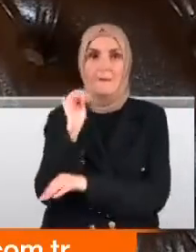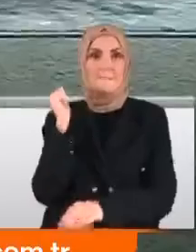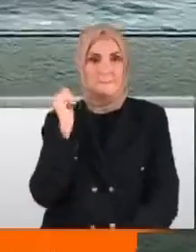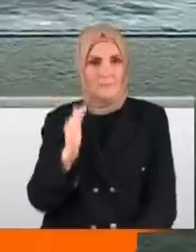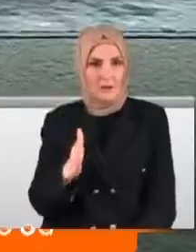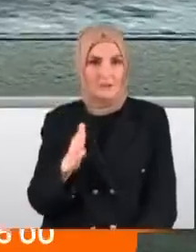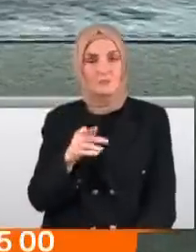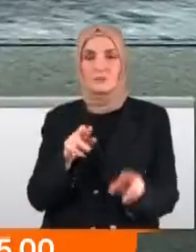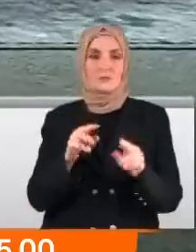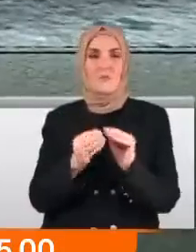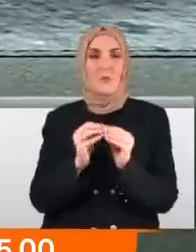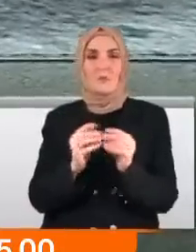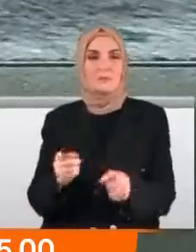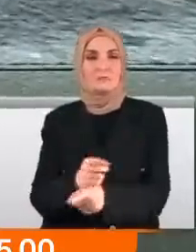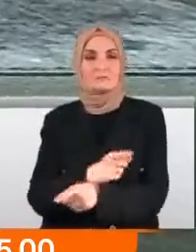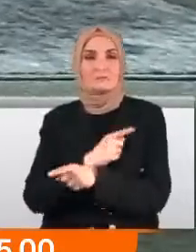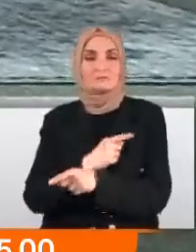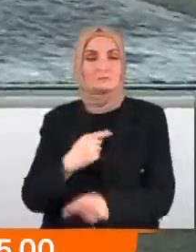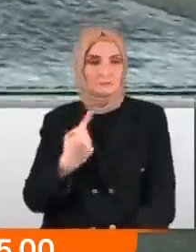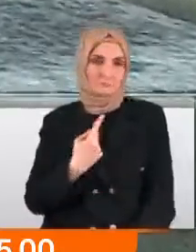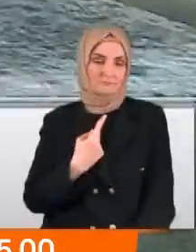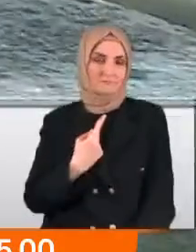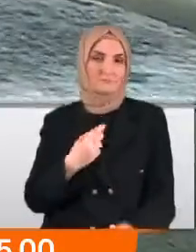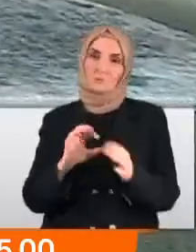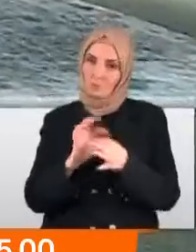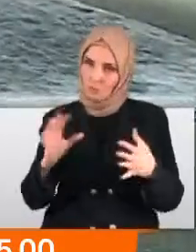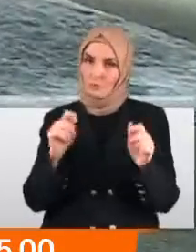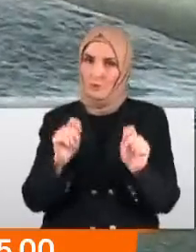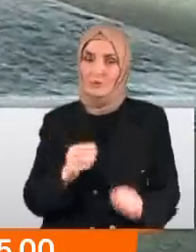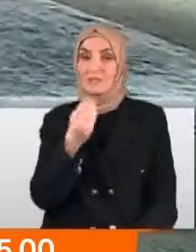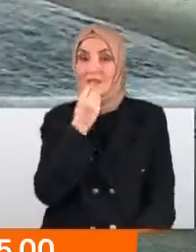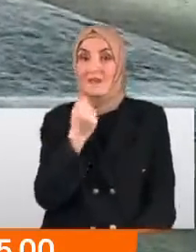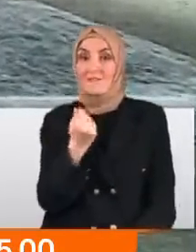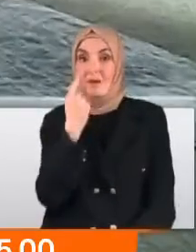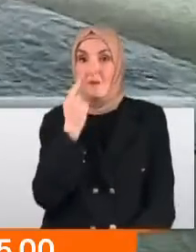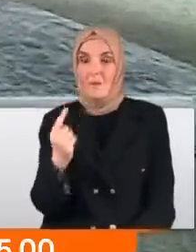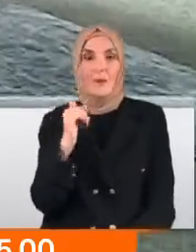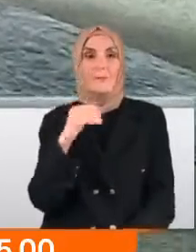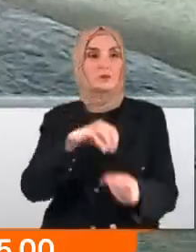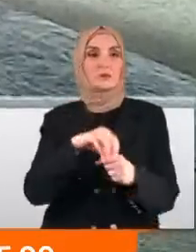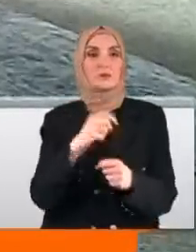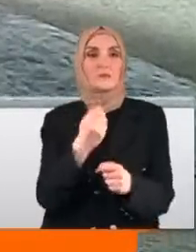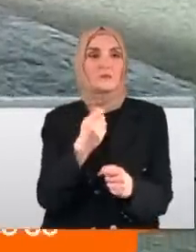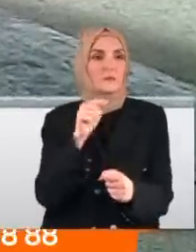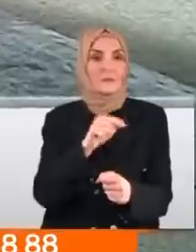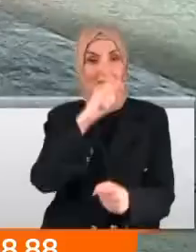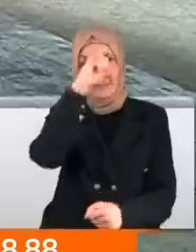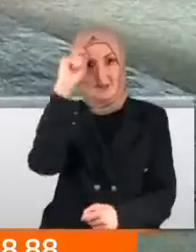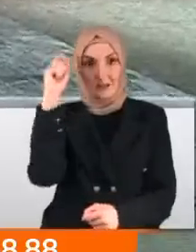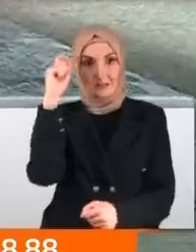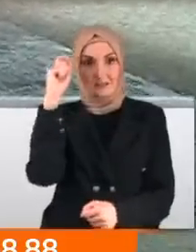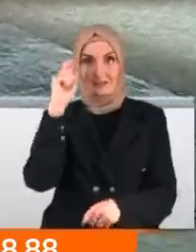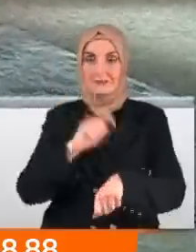biz çözeceğiz. Ve gıda fiyatlarına gelince bu noktada da marketlerdeki fiyatlar da yaz dönemiyle